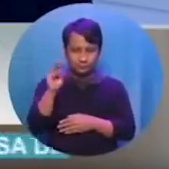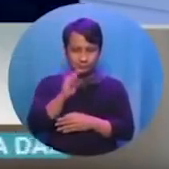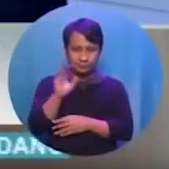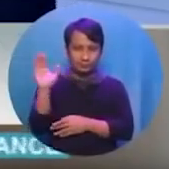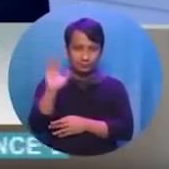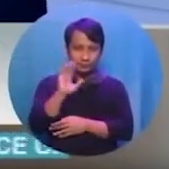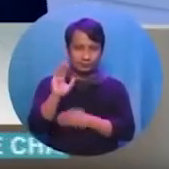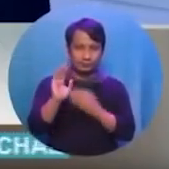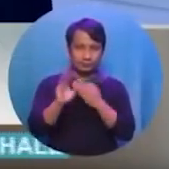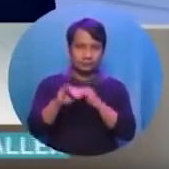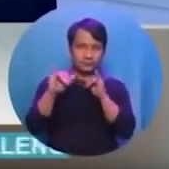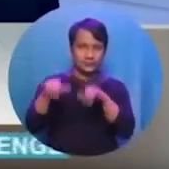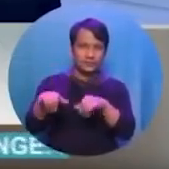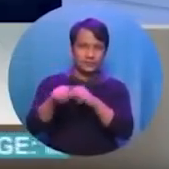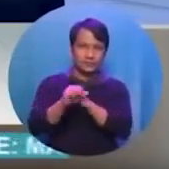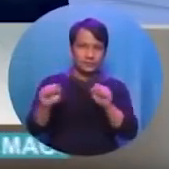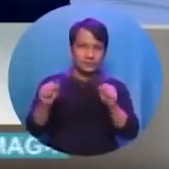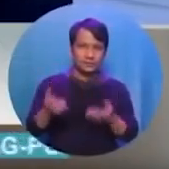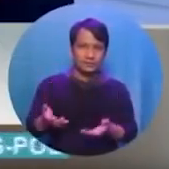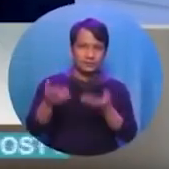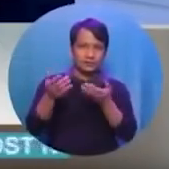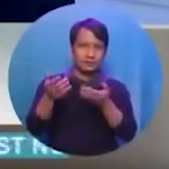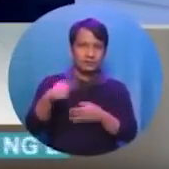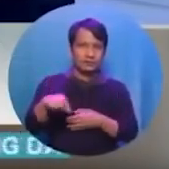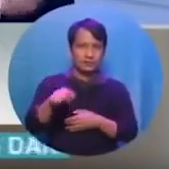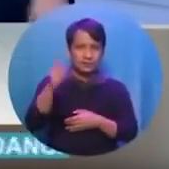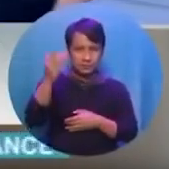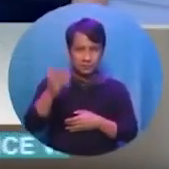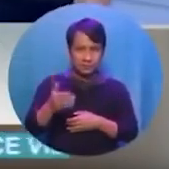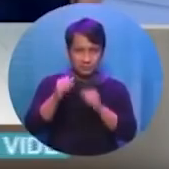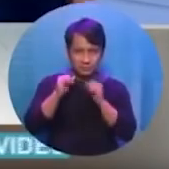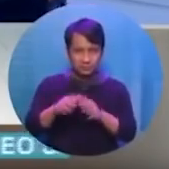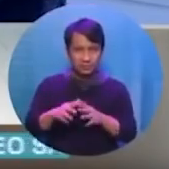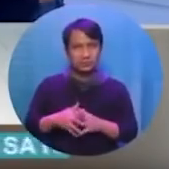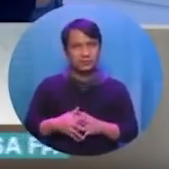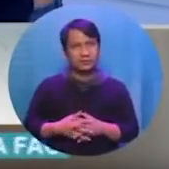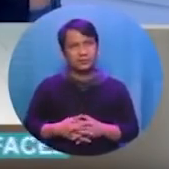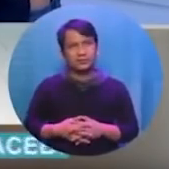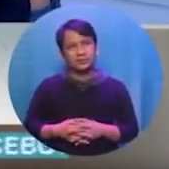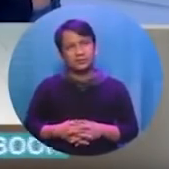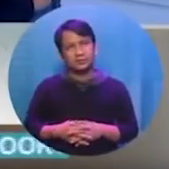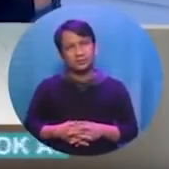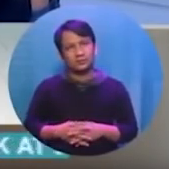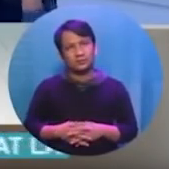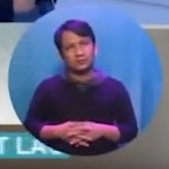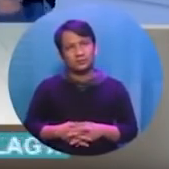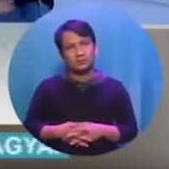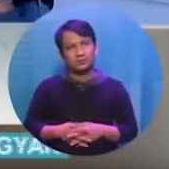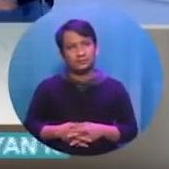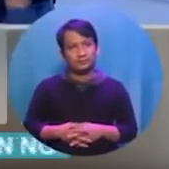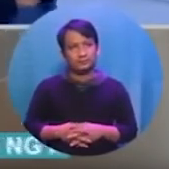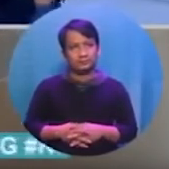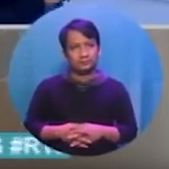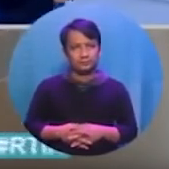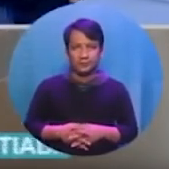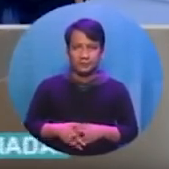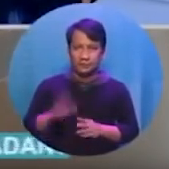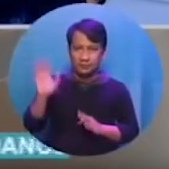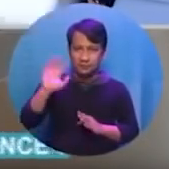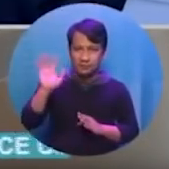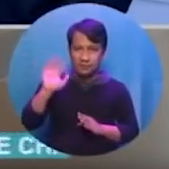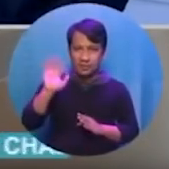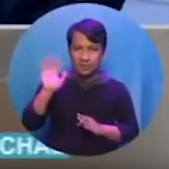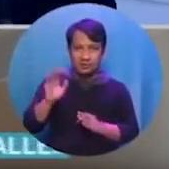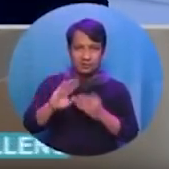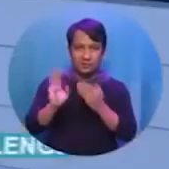Ingat po kayo dyan. Stay safe. Mabuhay po kayo, madam. God bless po. Thank you, sir. Thank you. Bye. Bye. Aloha. Aloha, aloha.